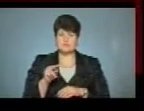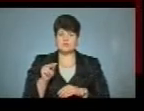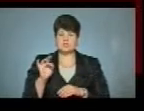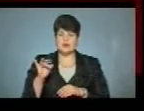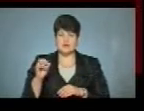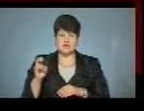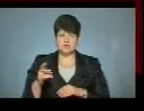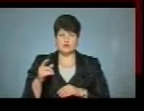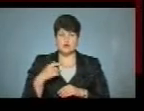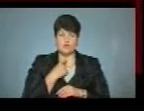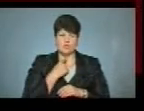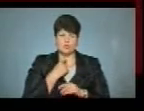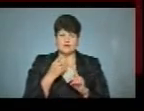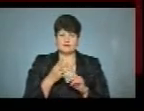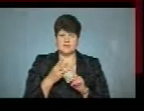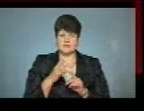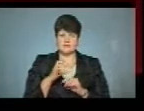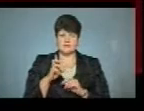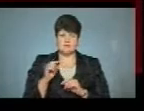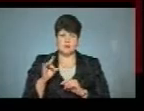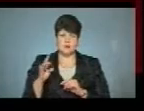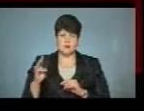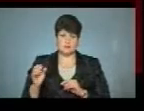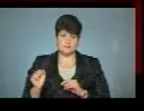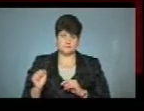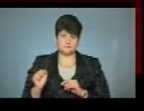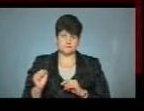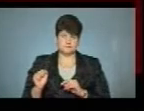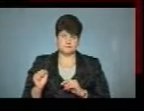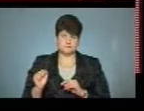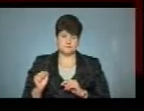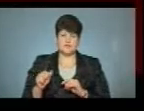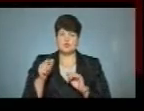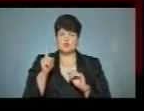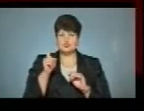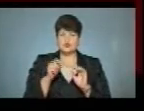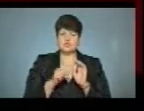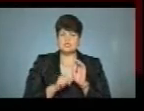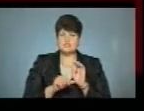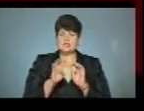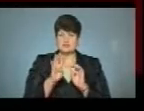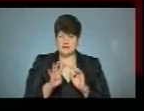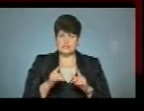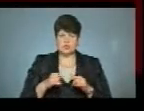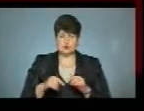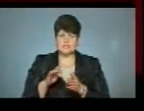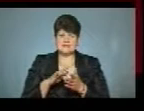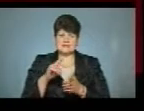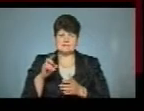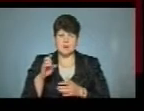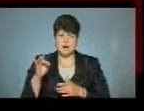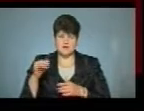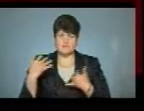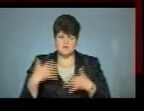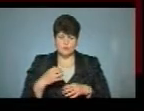від «Голосу» і на третьому Степан Барна від Європейської солідарності. У 164-му окрузі із центром у Збаражі теж